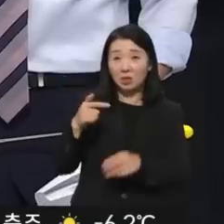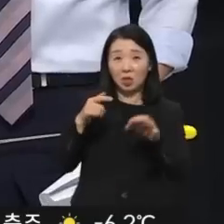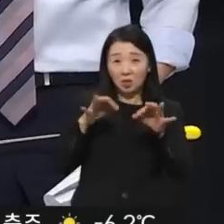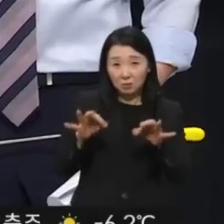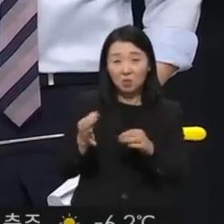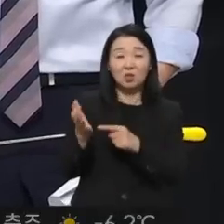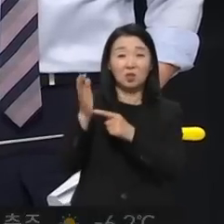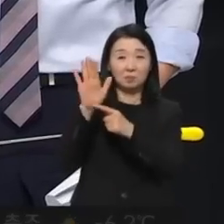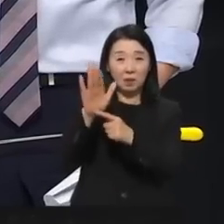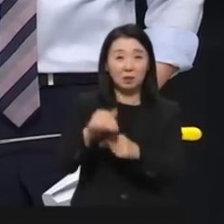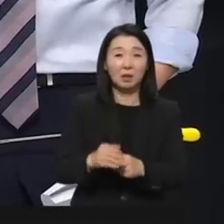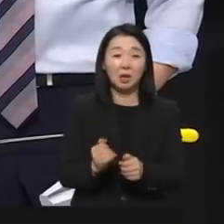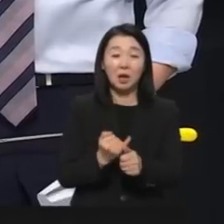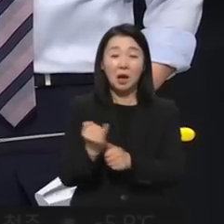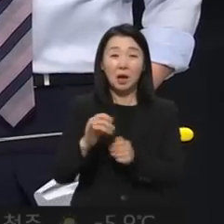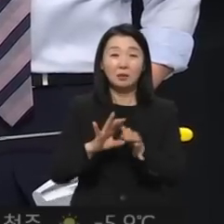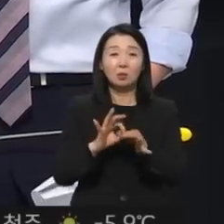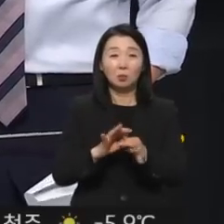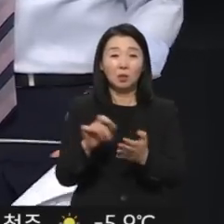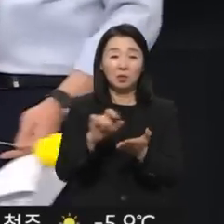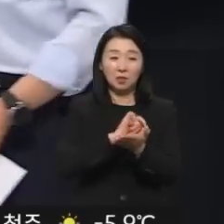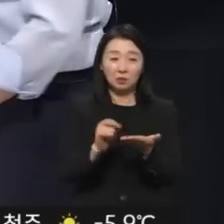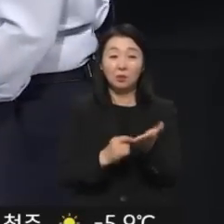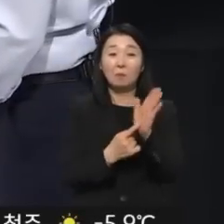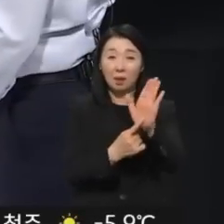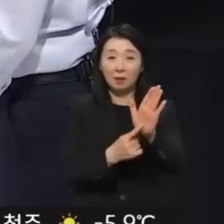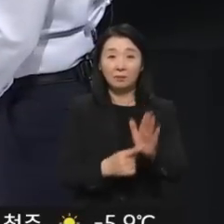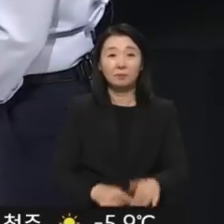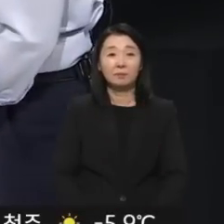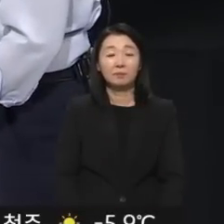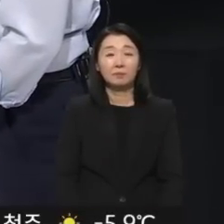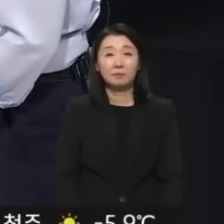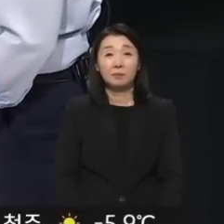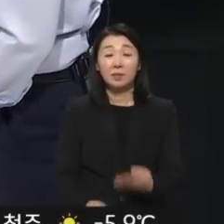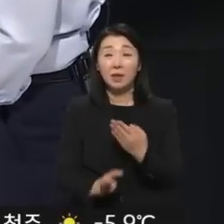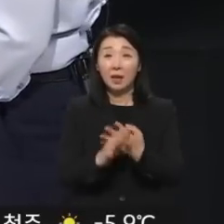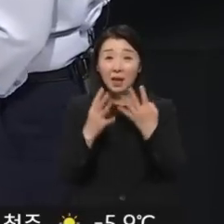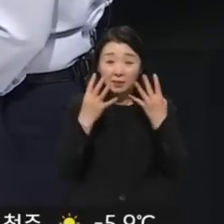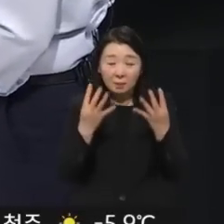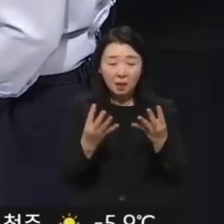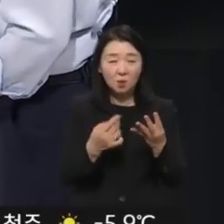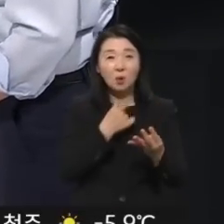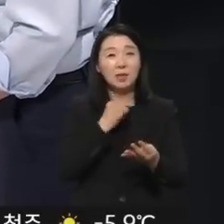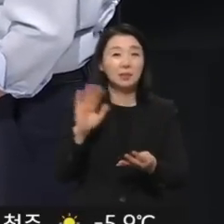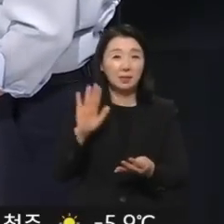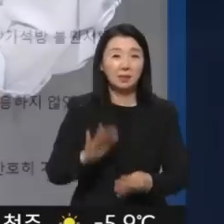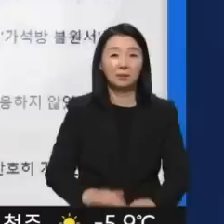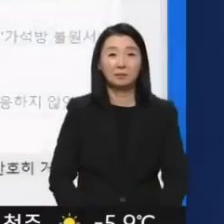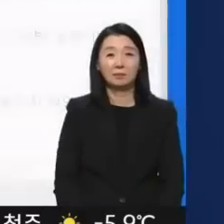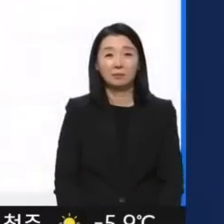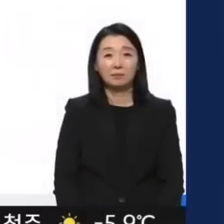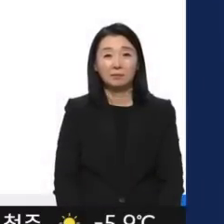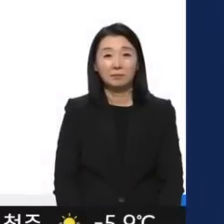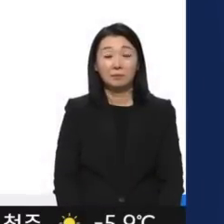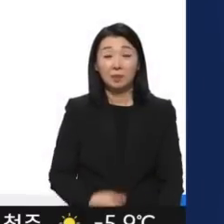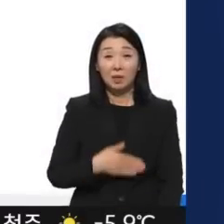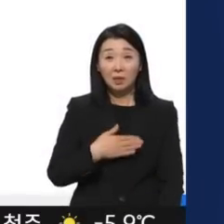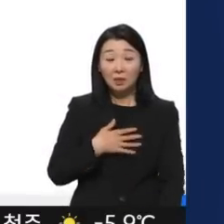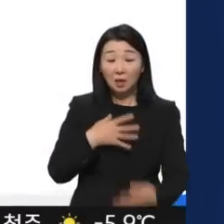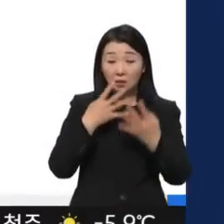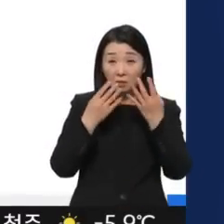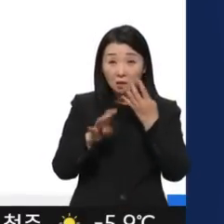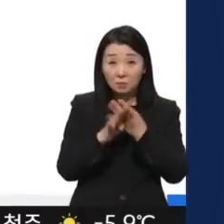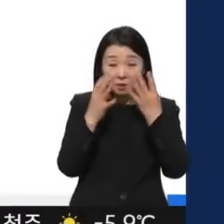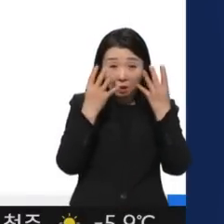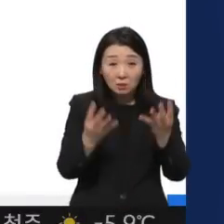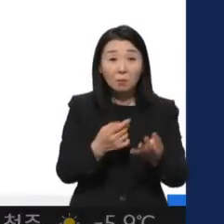아내 김정순 씨를 통해서 자필로 쓴 이 가석방 불원서를 공개했는데요. 나는 가석방을